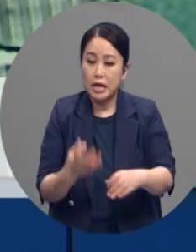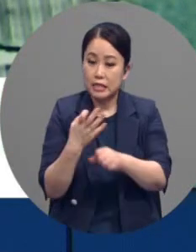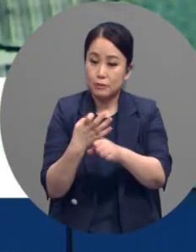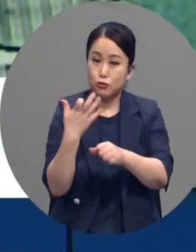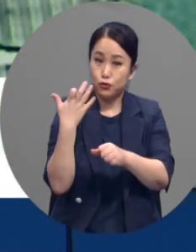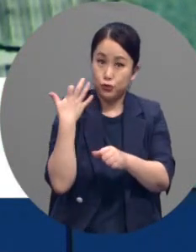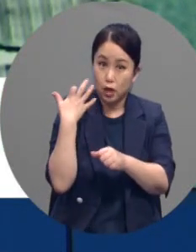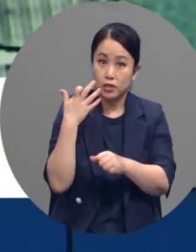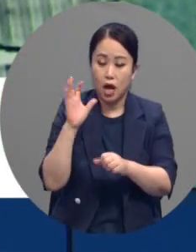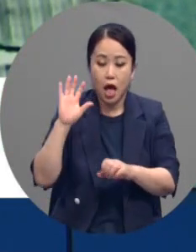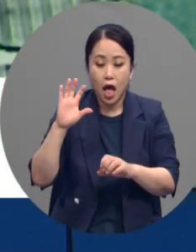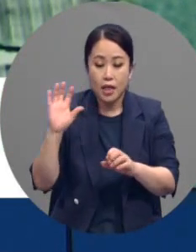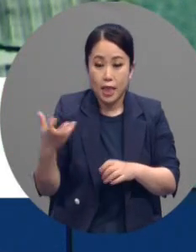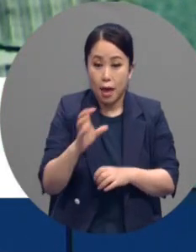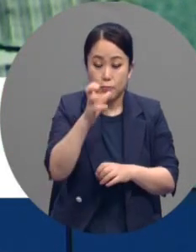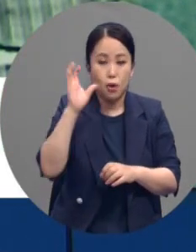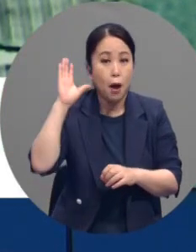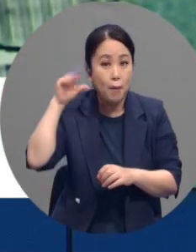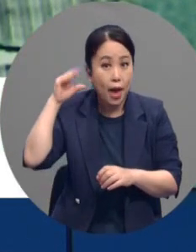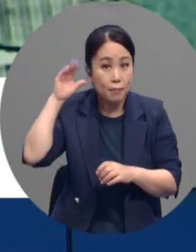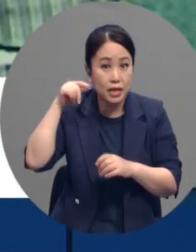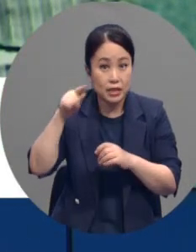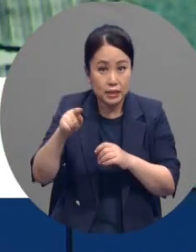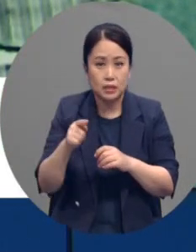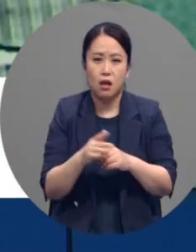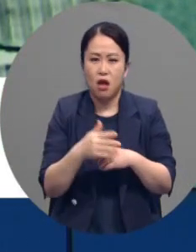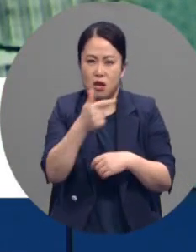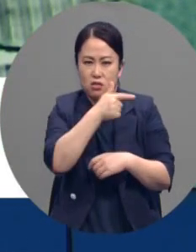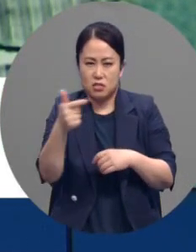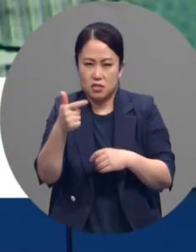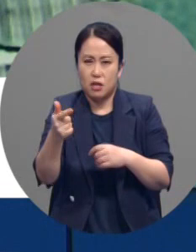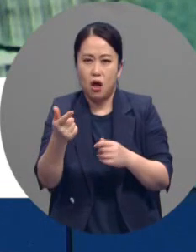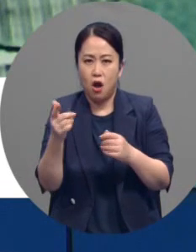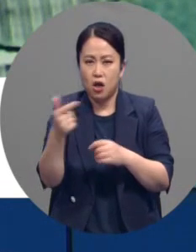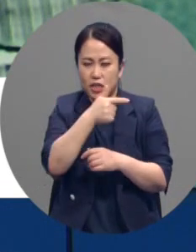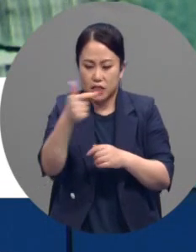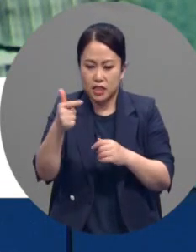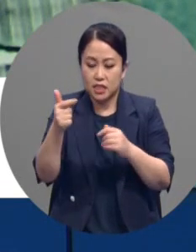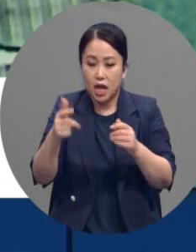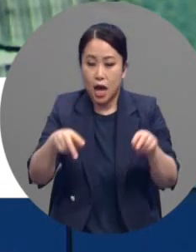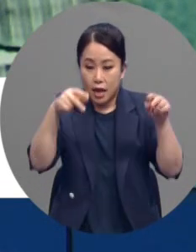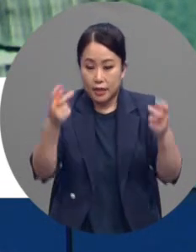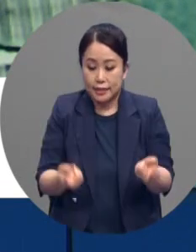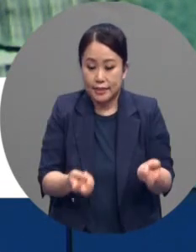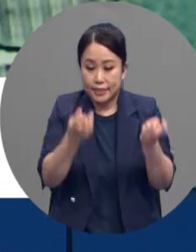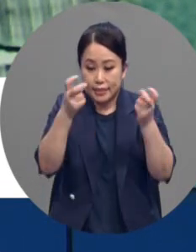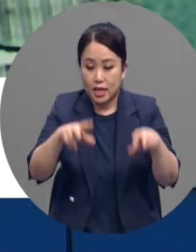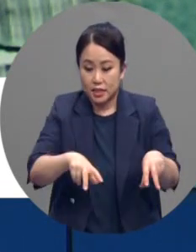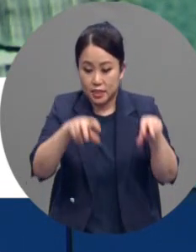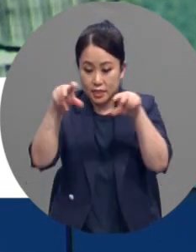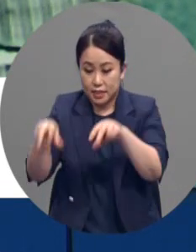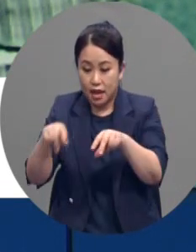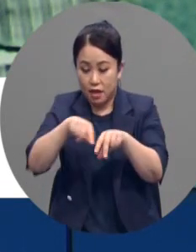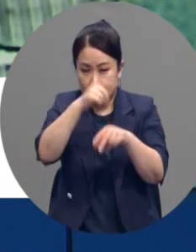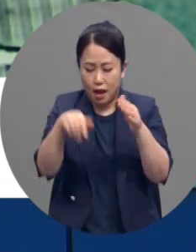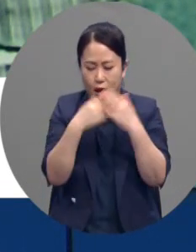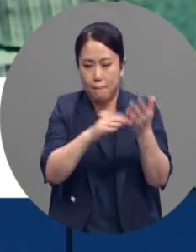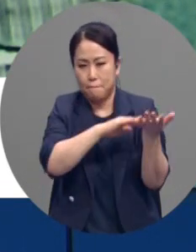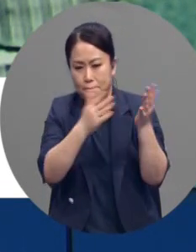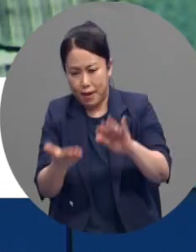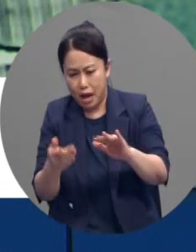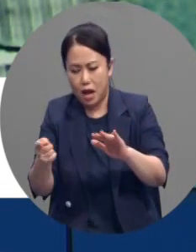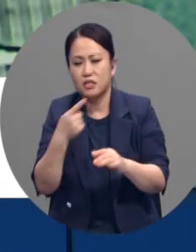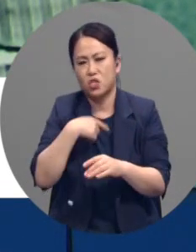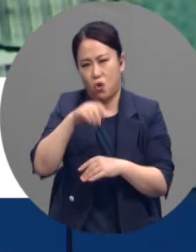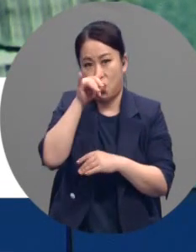19년 전 태풍 매미는 수백 톤짜리 대형 크레인들을 쓰러뜨리며 부산항까지 초토화시켰습니다. 그 위력이 대단했는데